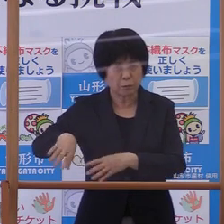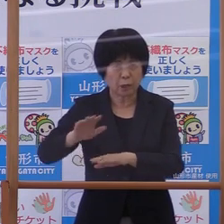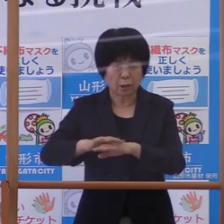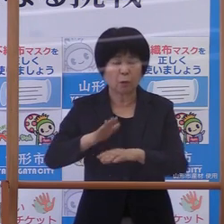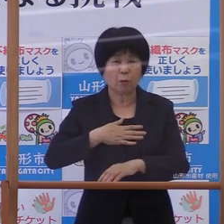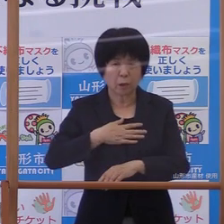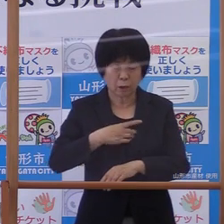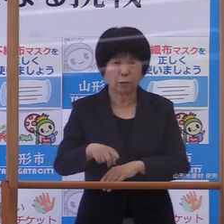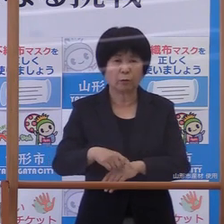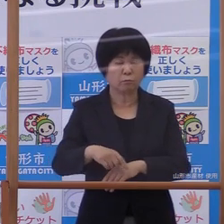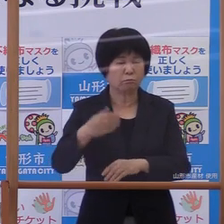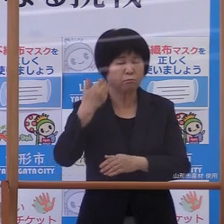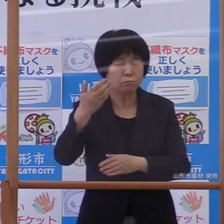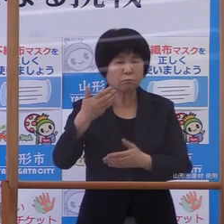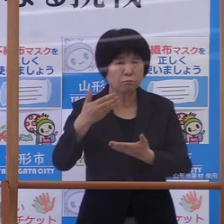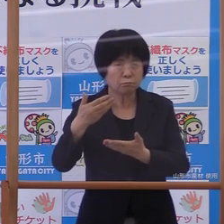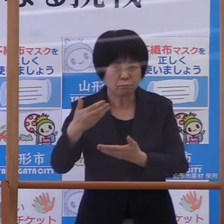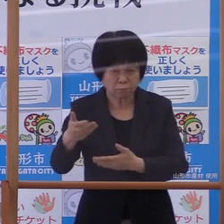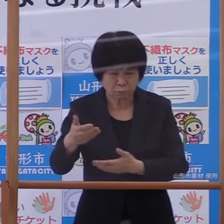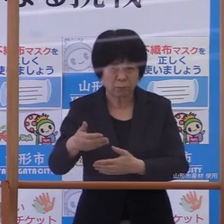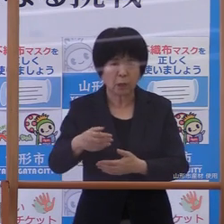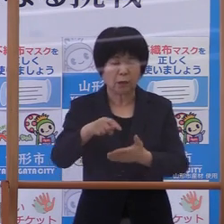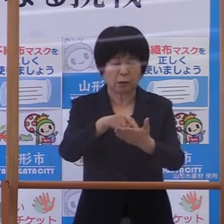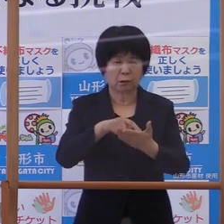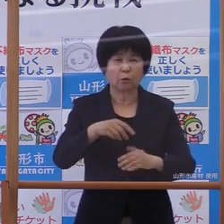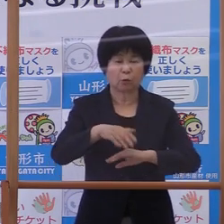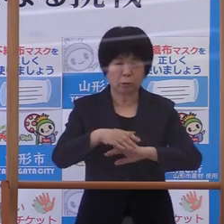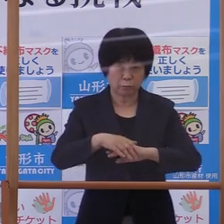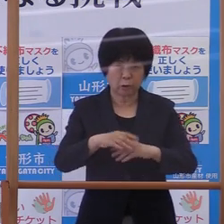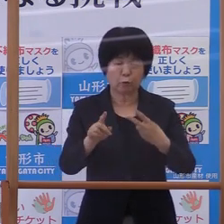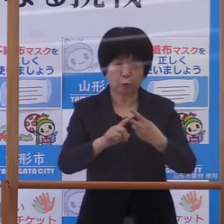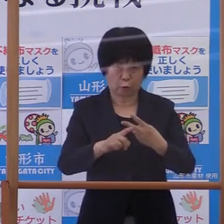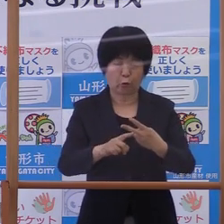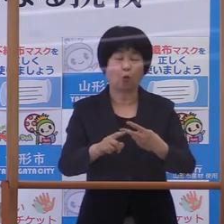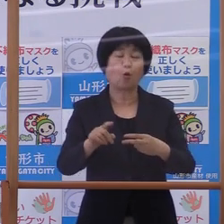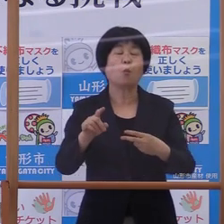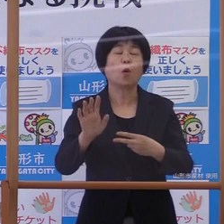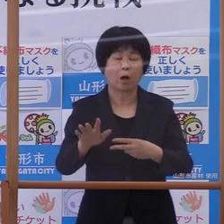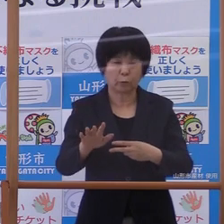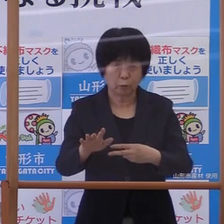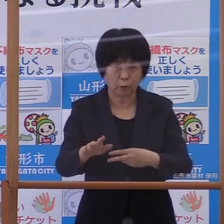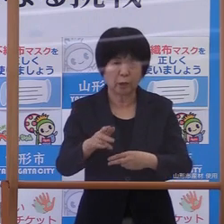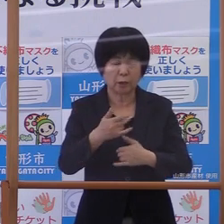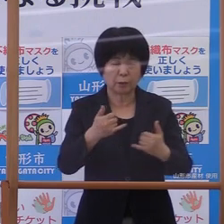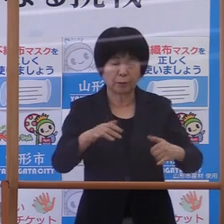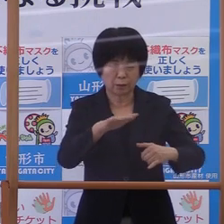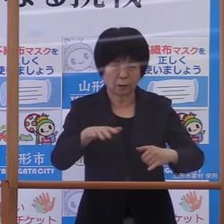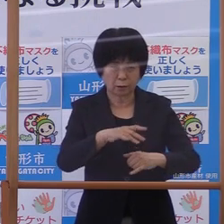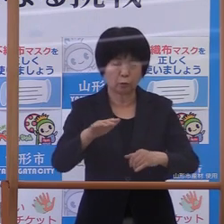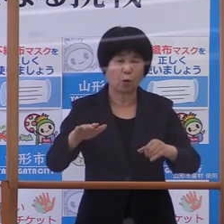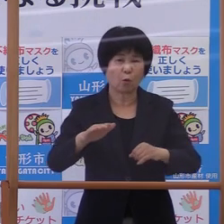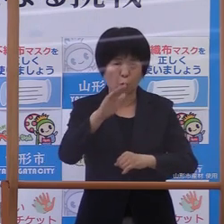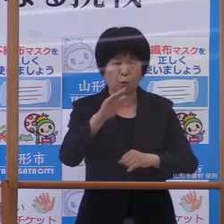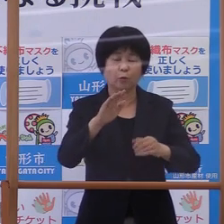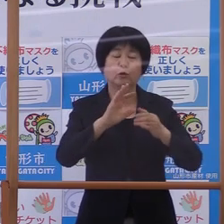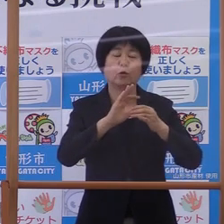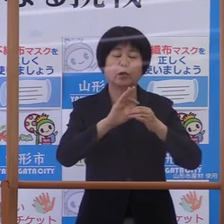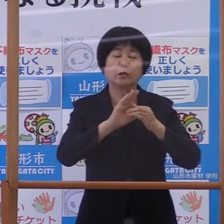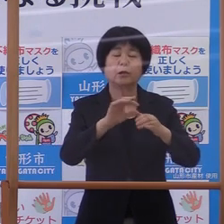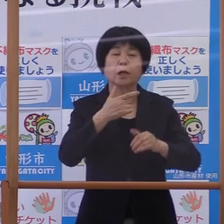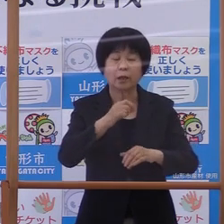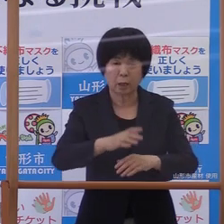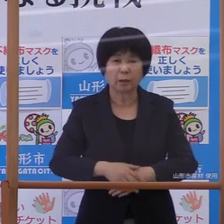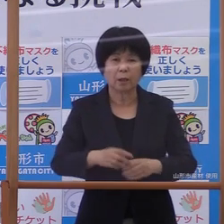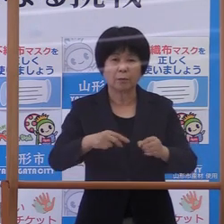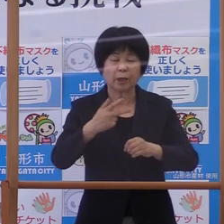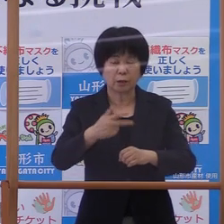能や申請を受け付ける機能も備えておりますので、市民生活の向上に向け活用してまいりたいと考えております。山形市では